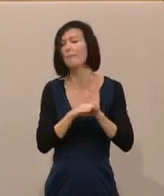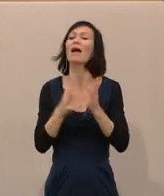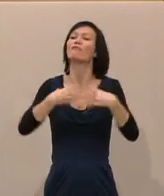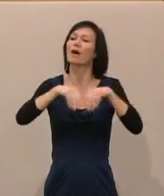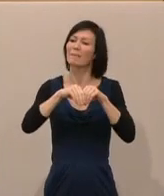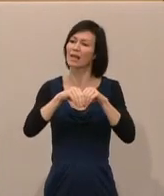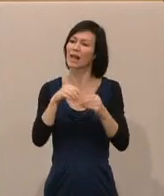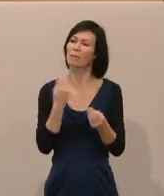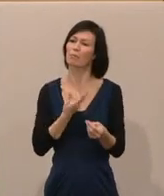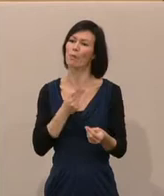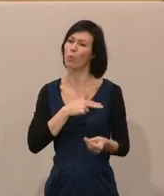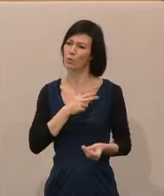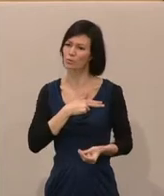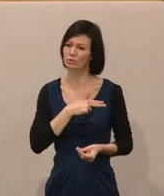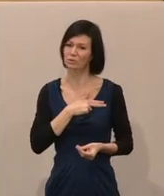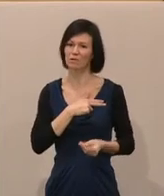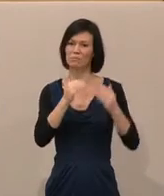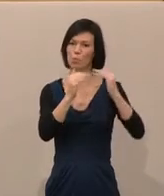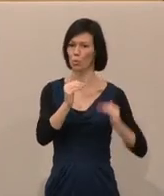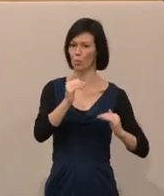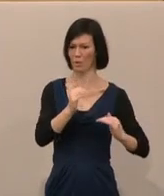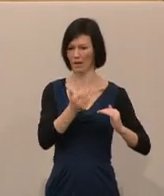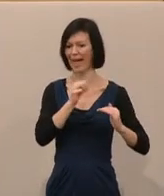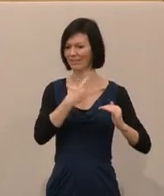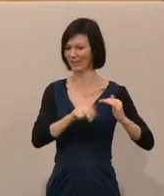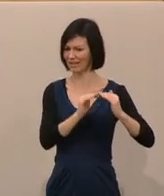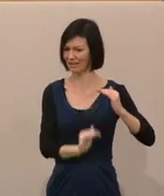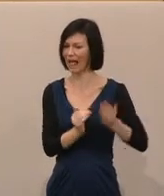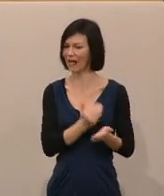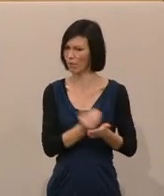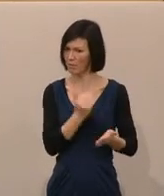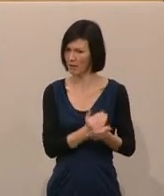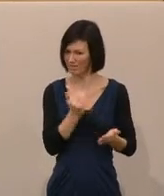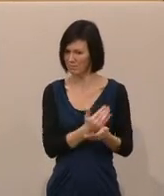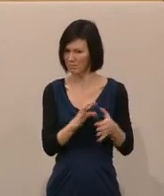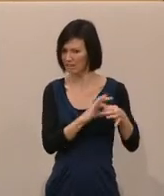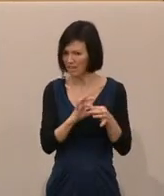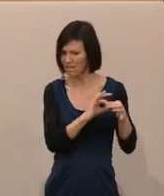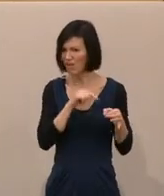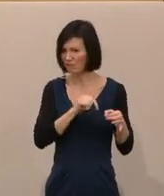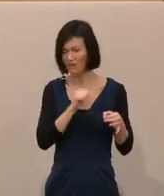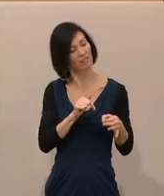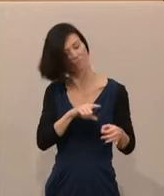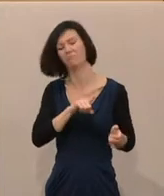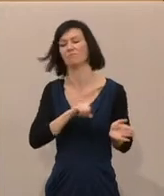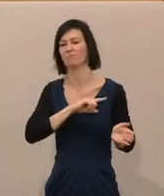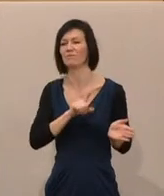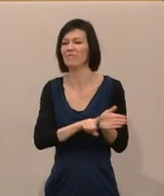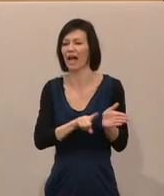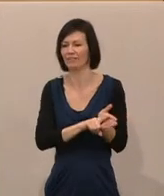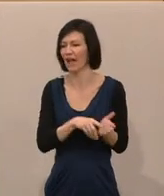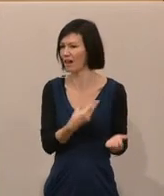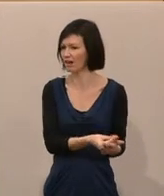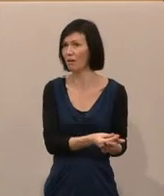Einkommensdrittel benachteiligt und umverteilt zugunsten des mittleren und oberen Einkommensdrittels. Ja, wie erklären Sie